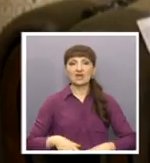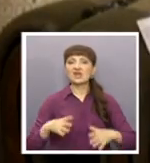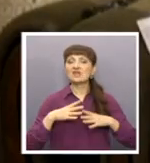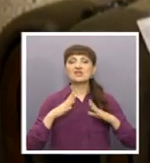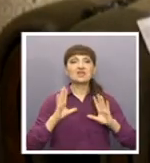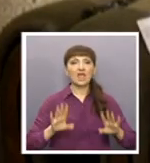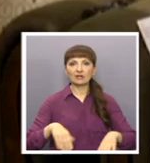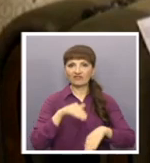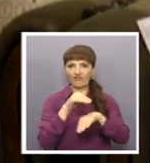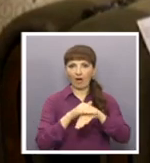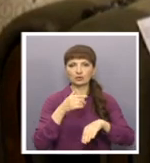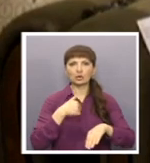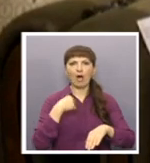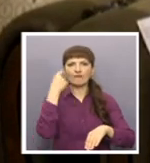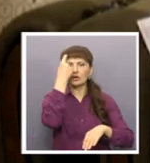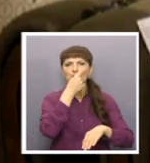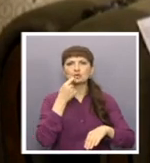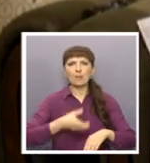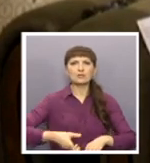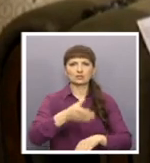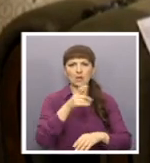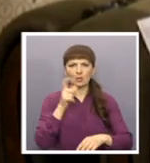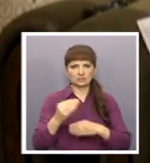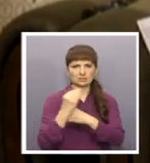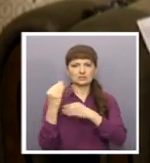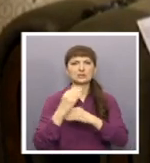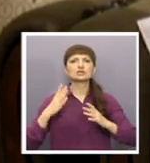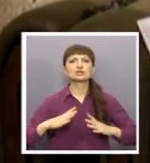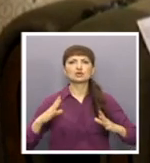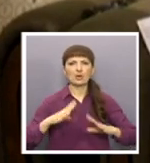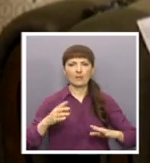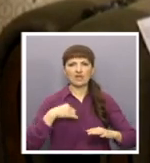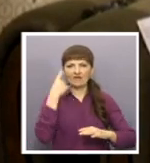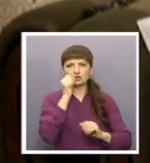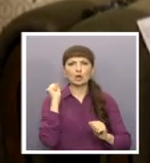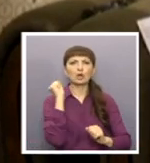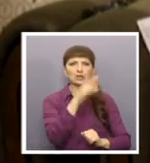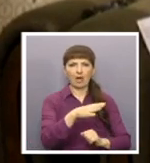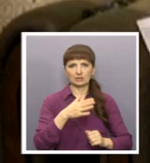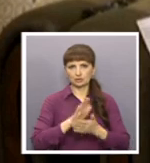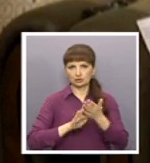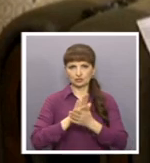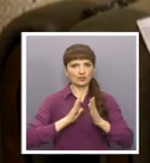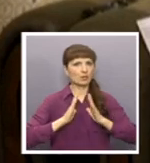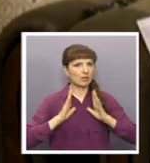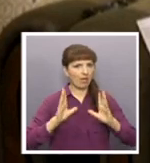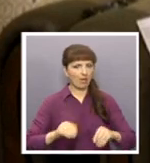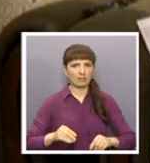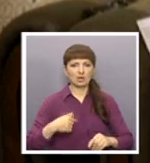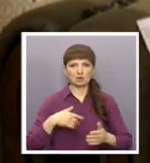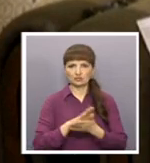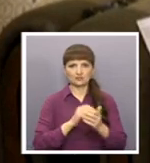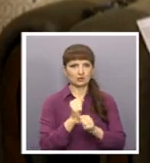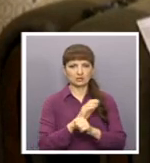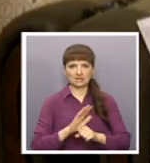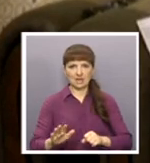ему прям в лицо плеснул. Люди оговаривают, что я ему в лицо кидал. Если я бы хотел, я бы вместе с банкой бы ему в лицо бы